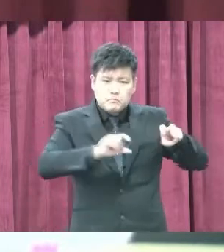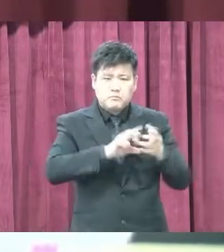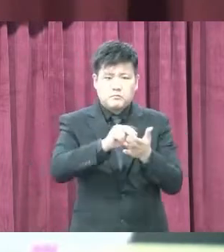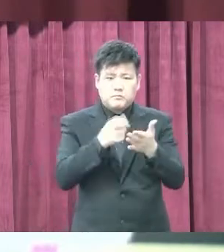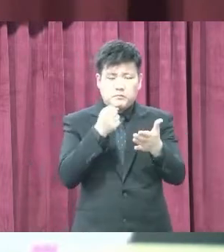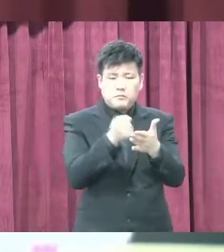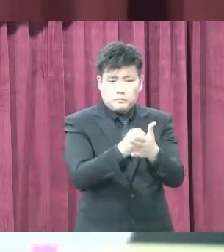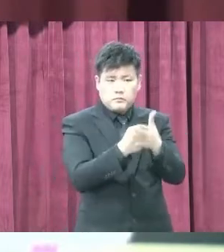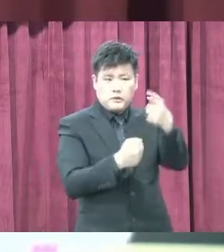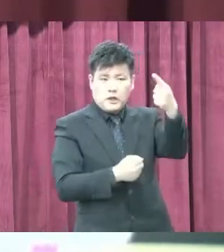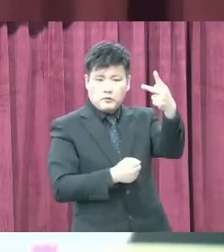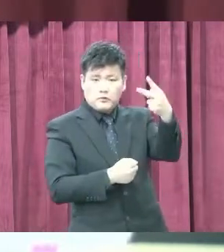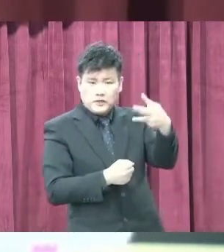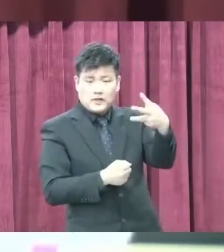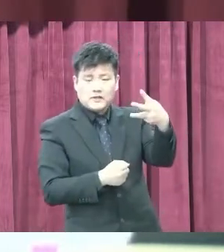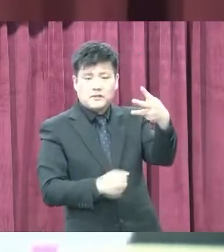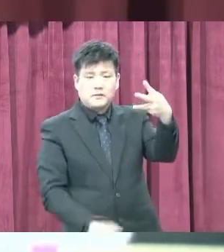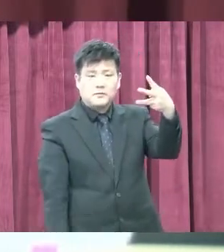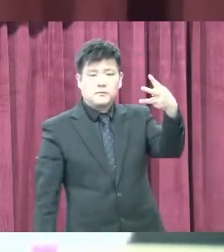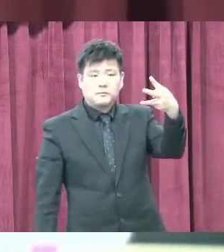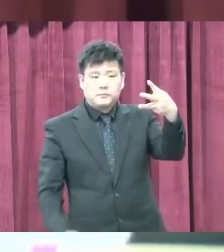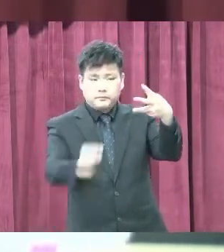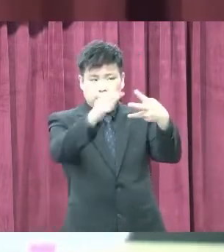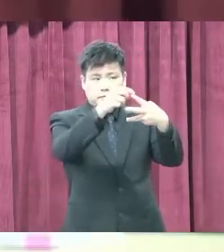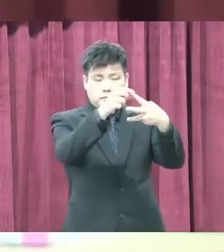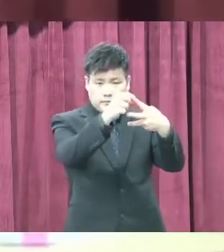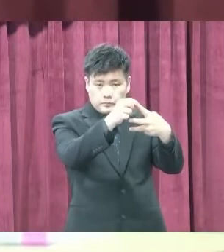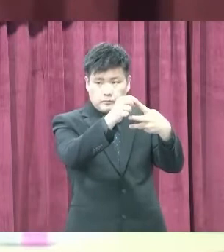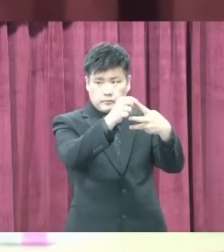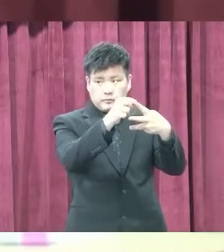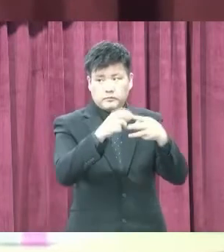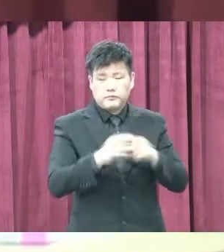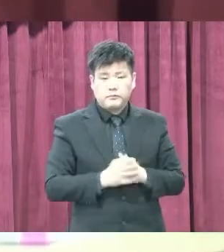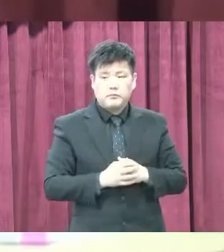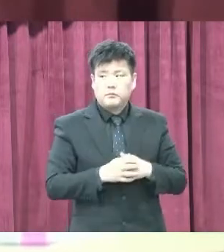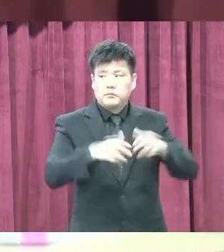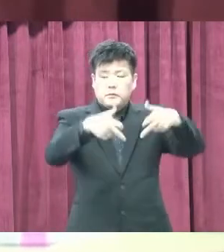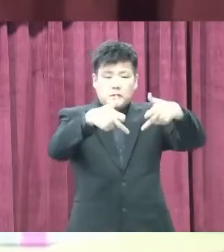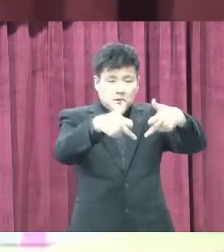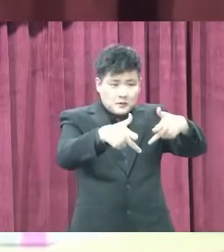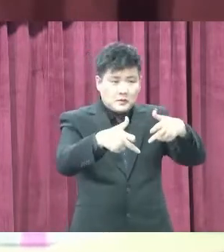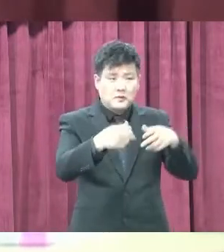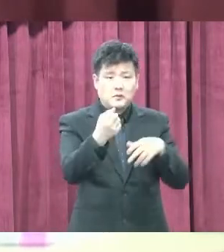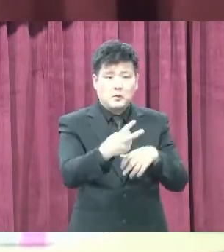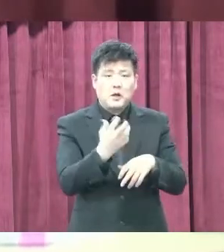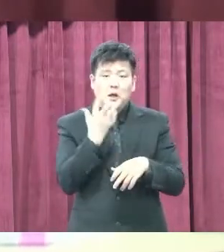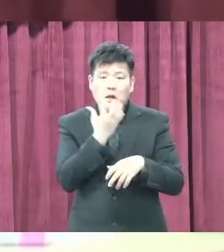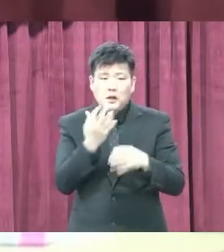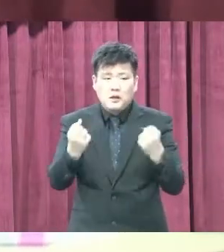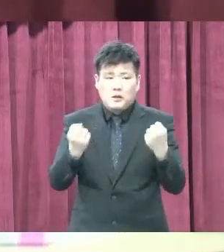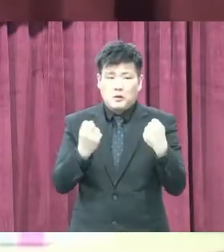지금 3가지 토픽을 말씀드릴 건데요. 예, 첫 번째는 장애인 및 비장애인의